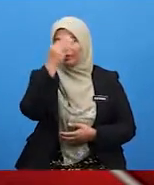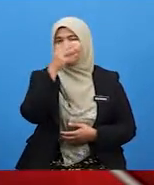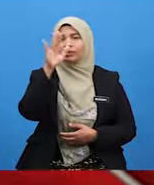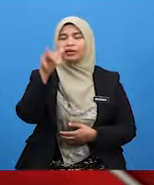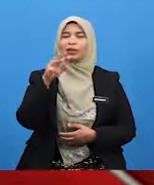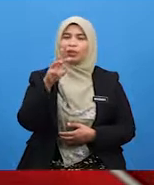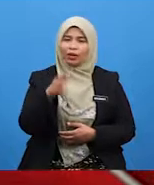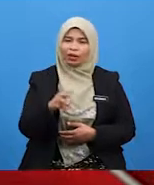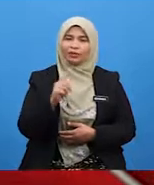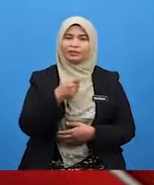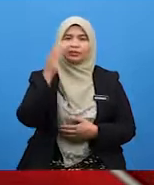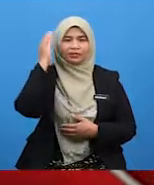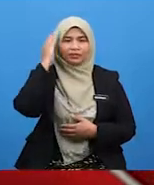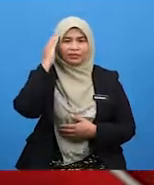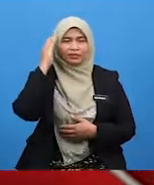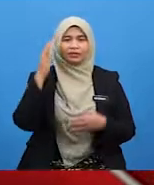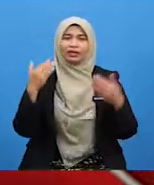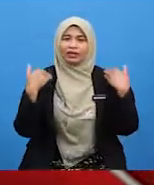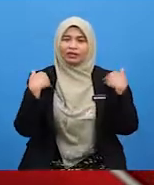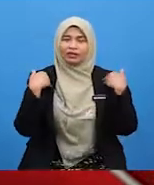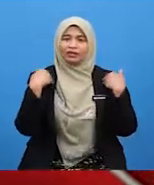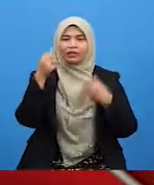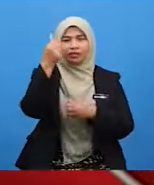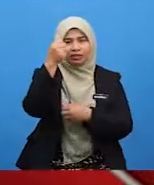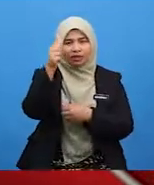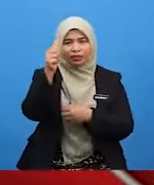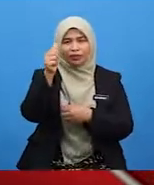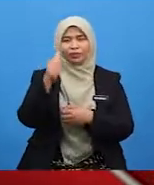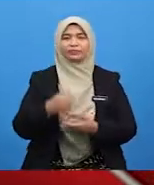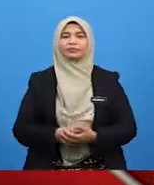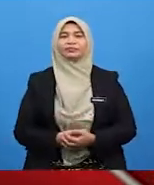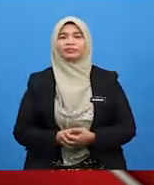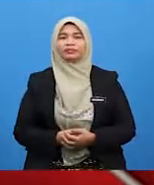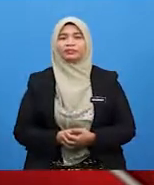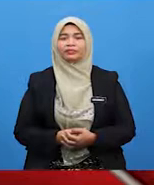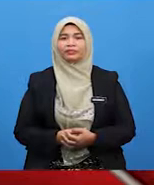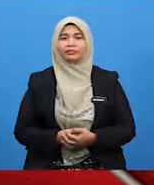wajib kita ketahui ada 10.